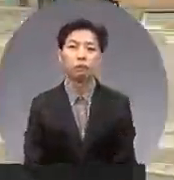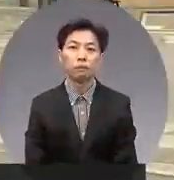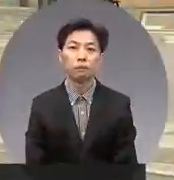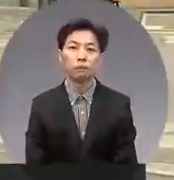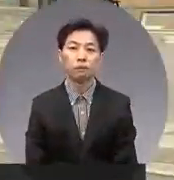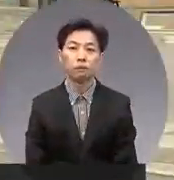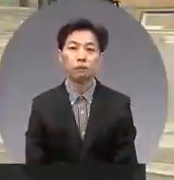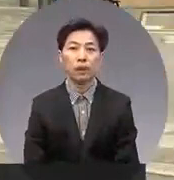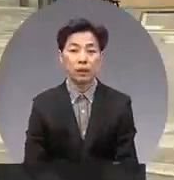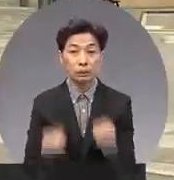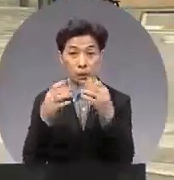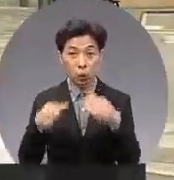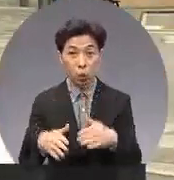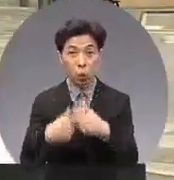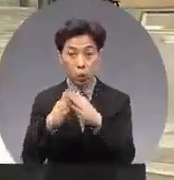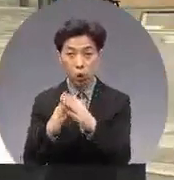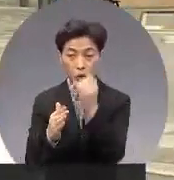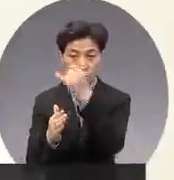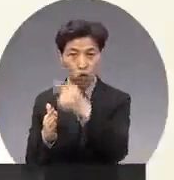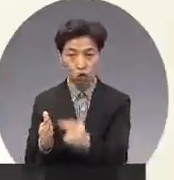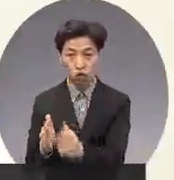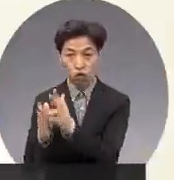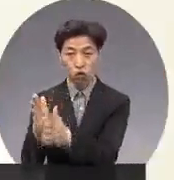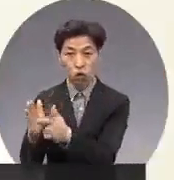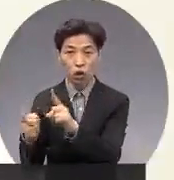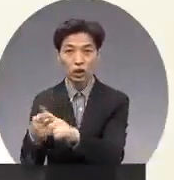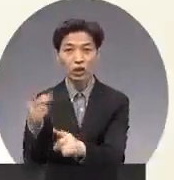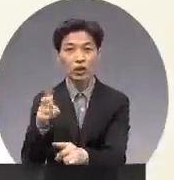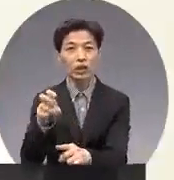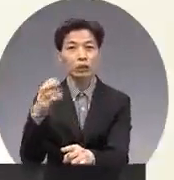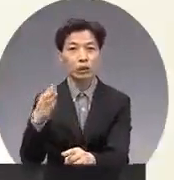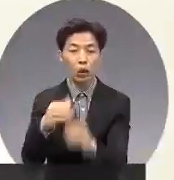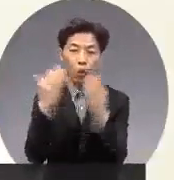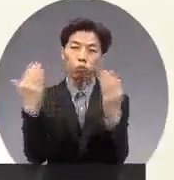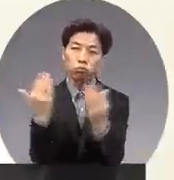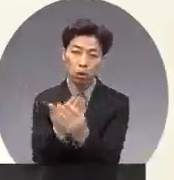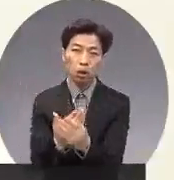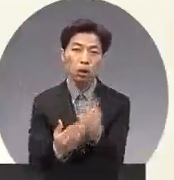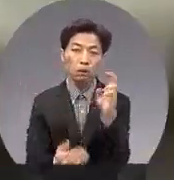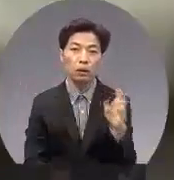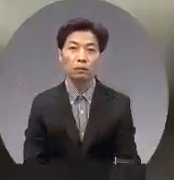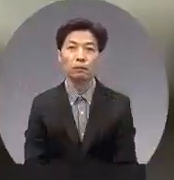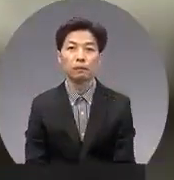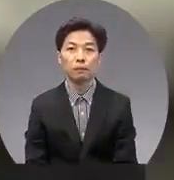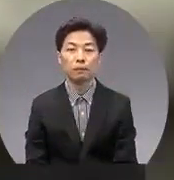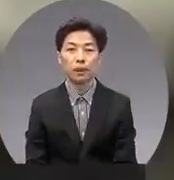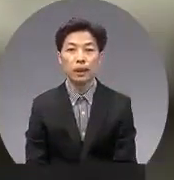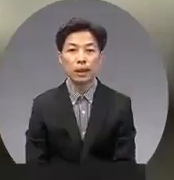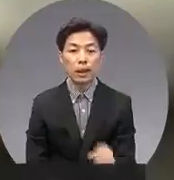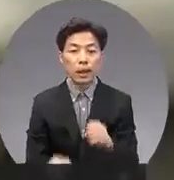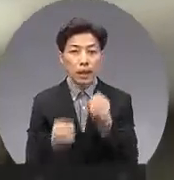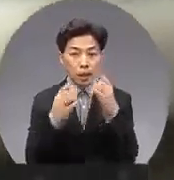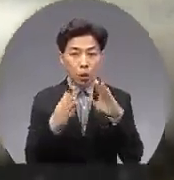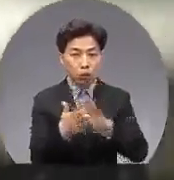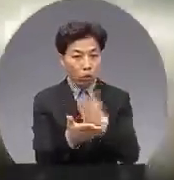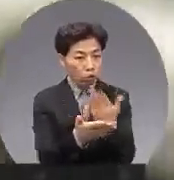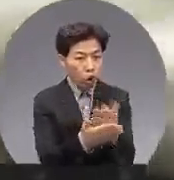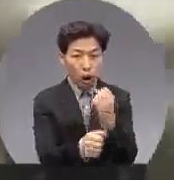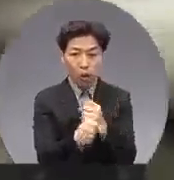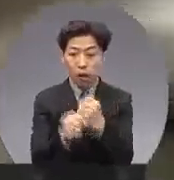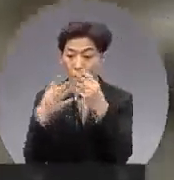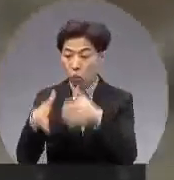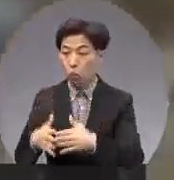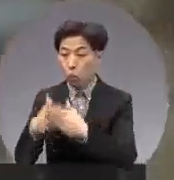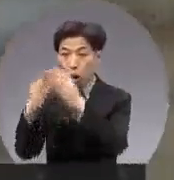현재 신축중인 충주 역가 또한 2024년 완공이 예상됩니다 당초 리모델링 에서 신축으로 설계가 변경되며